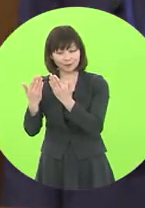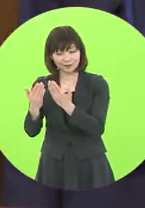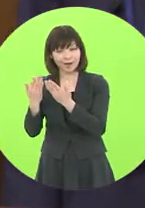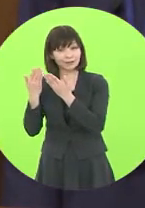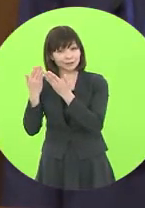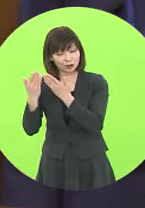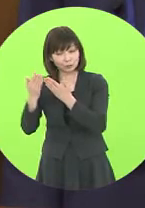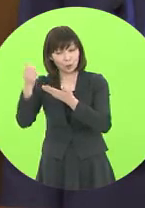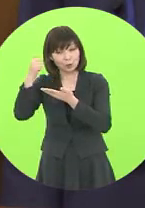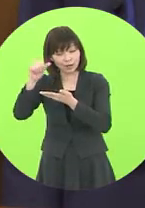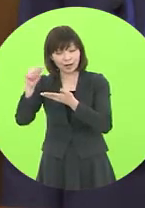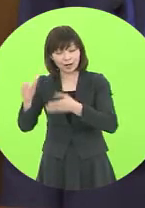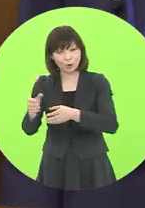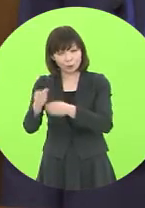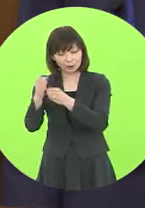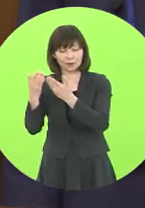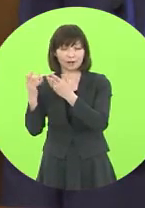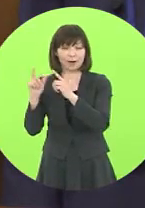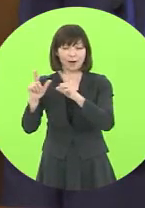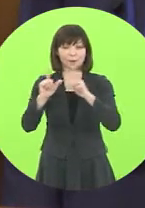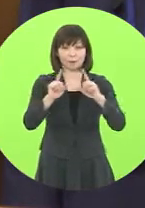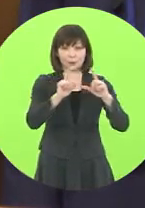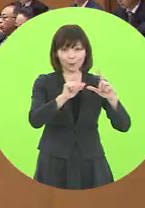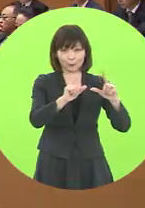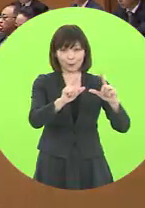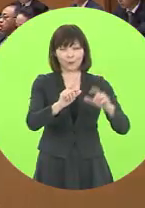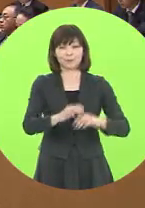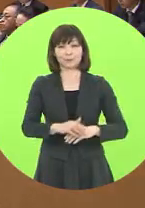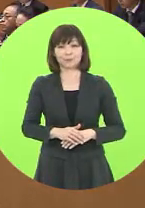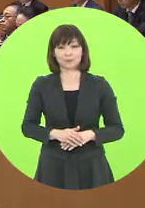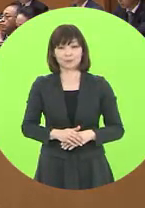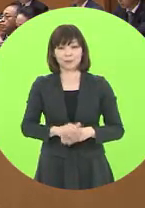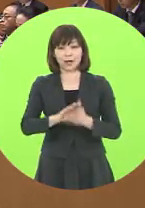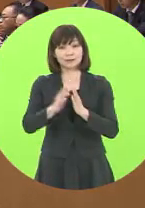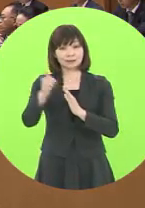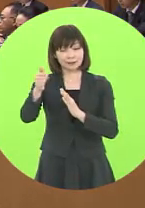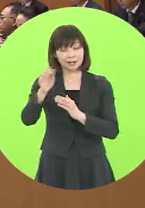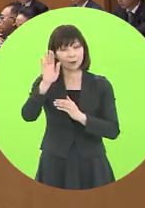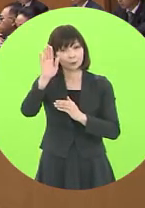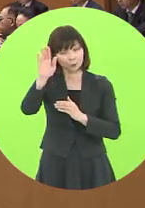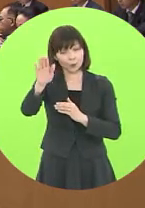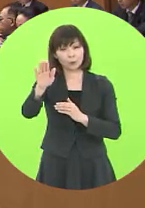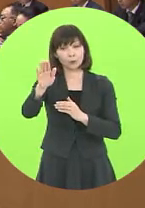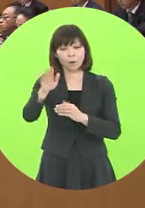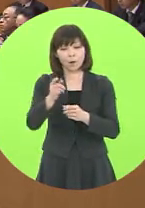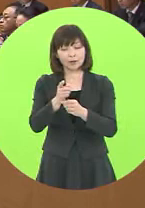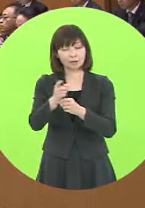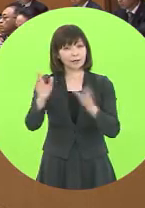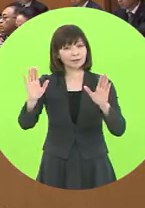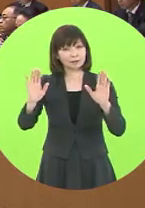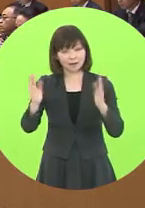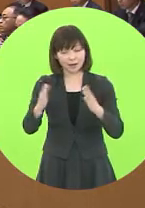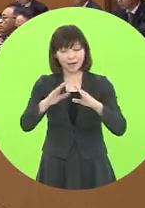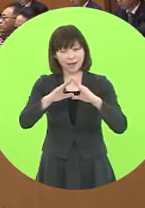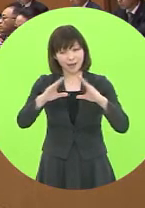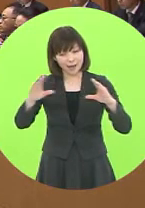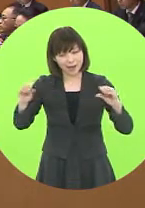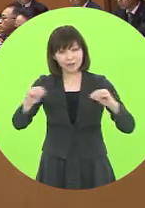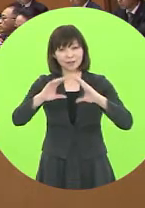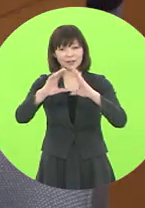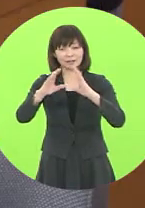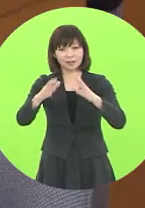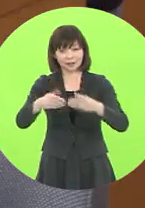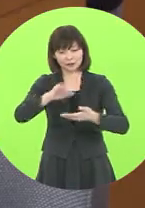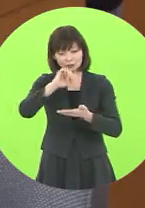問や提案を順番に発表したんだ。 知事は今後、核兵器のない平和な世界の実現に向け